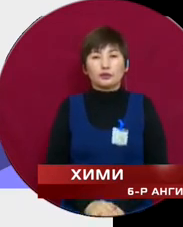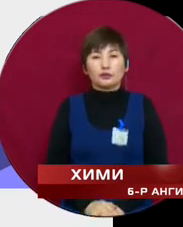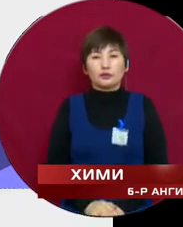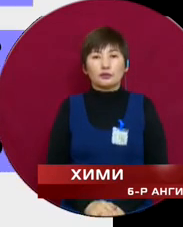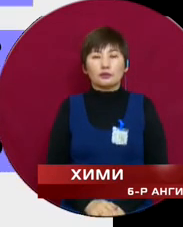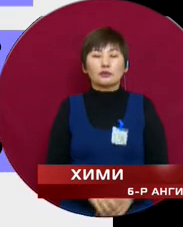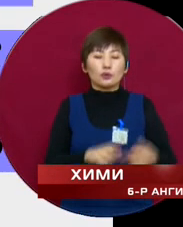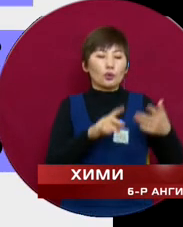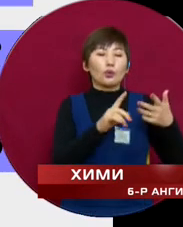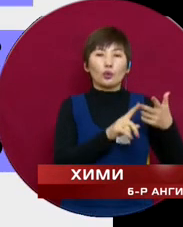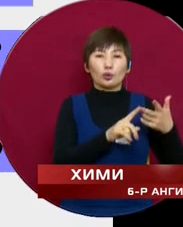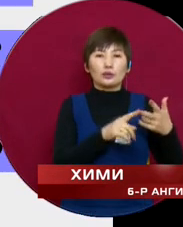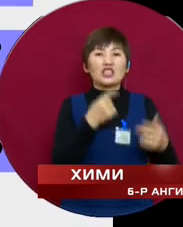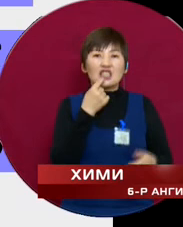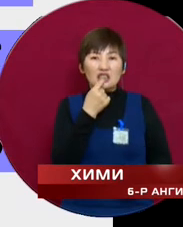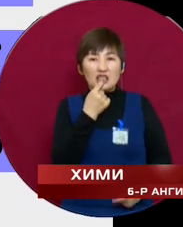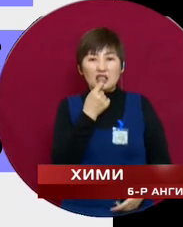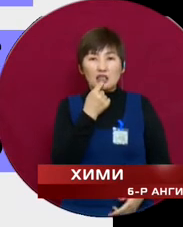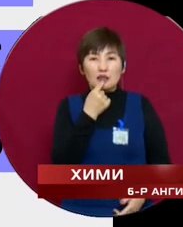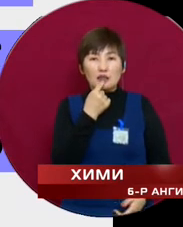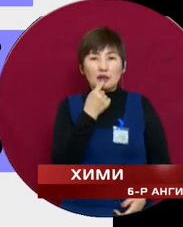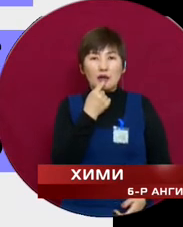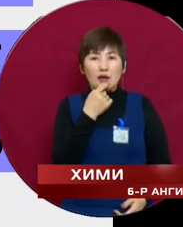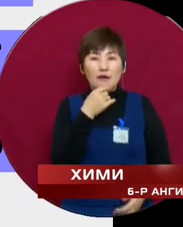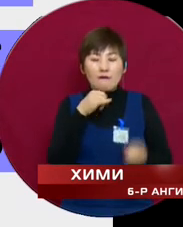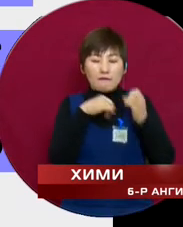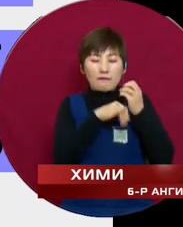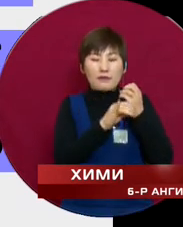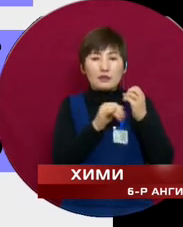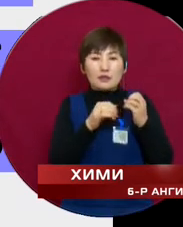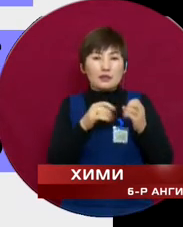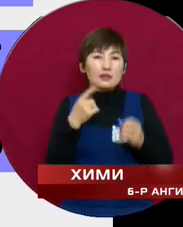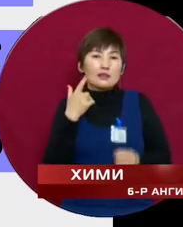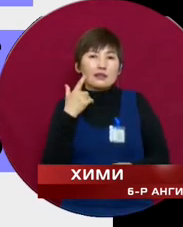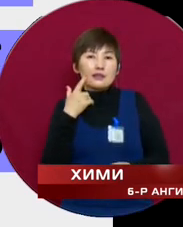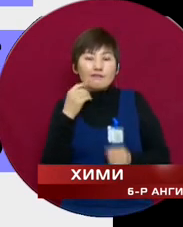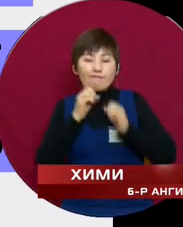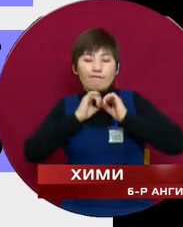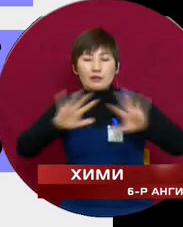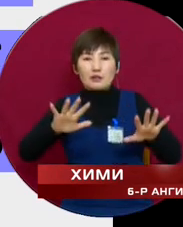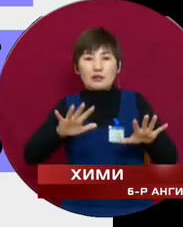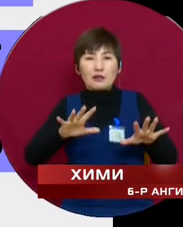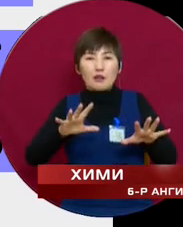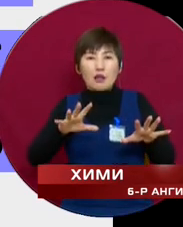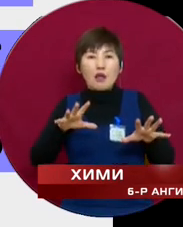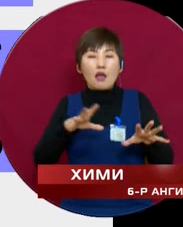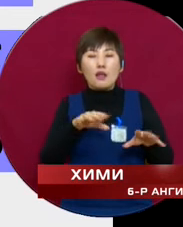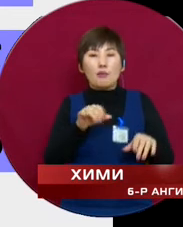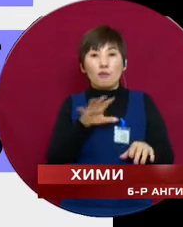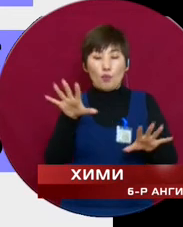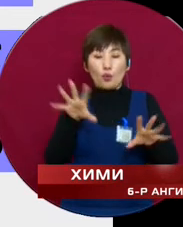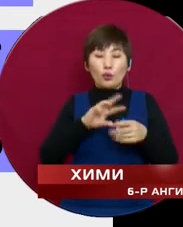За гуравт нь шүдэн дээр байдаг бактериуд нь чихэрлэг бодисыг задлаад энерг болгон хувиргаж